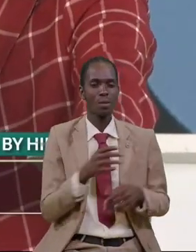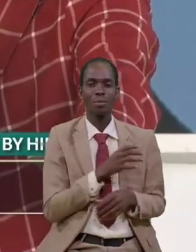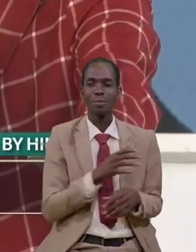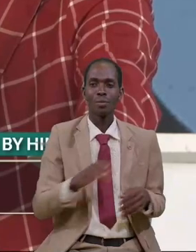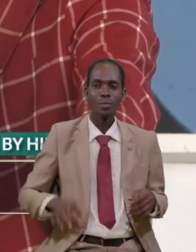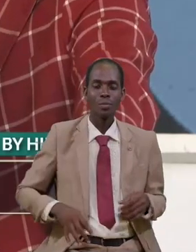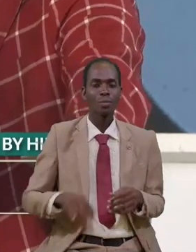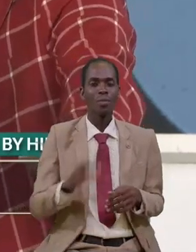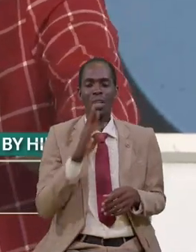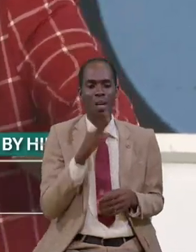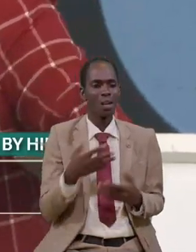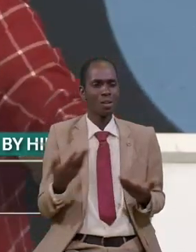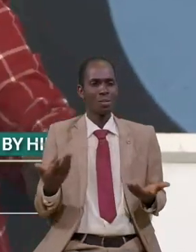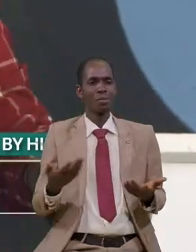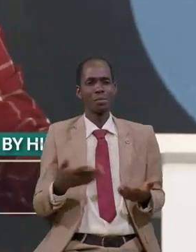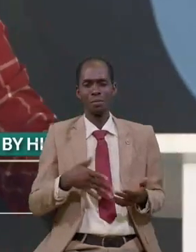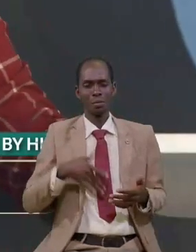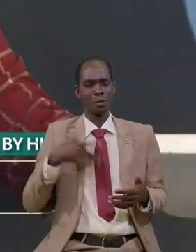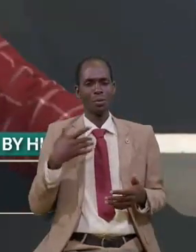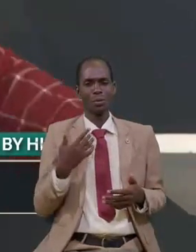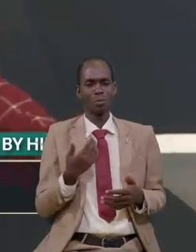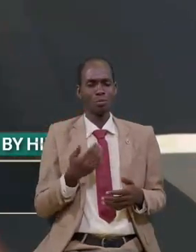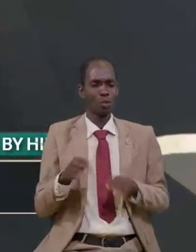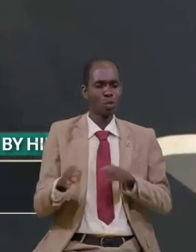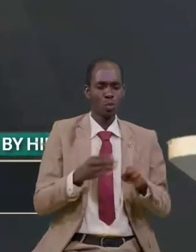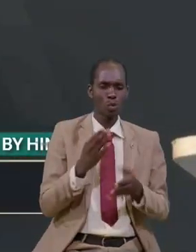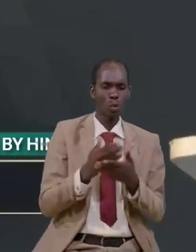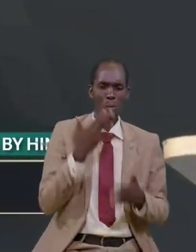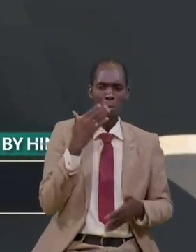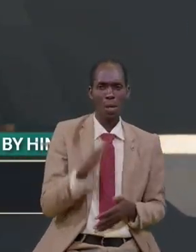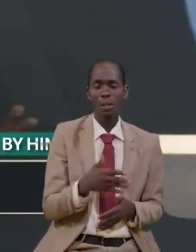vie n'a pas de sens dans leurs actions. Mais toi,